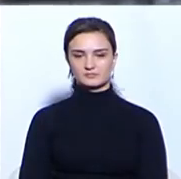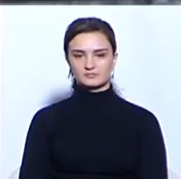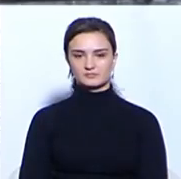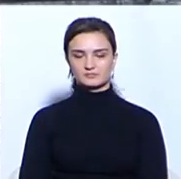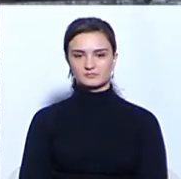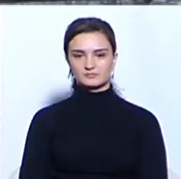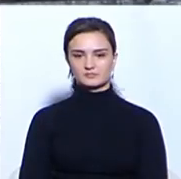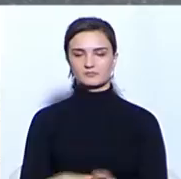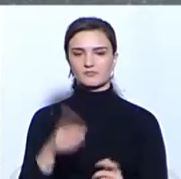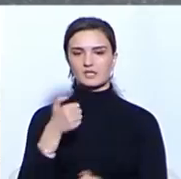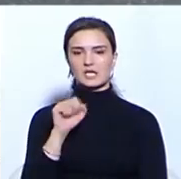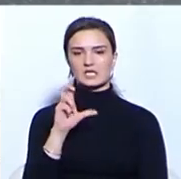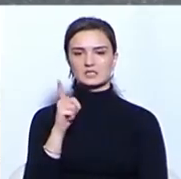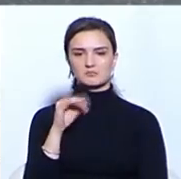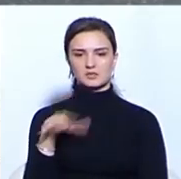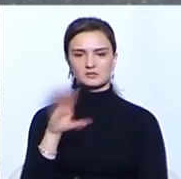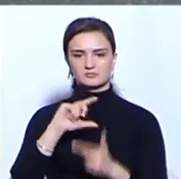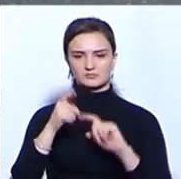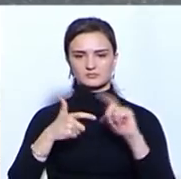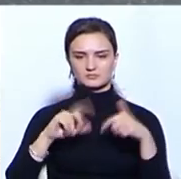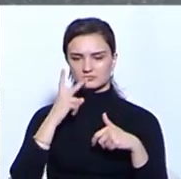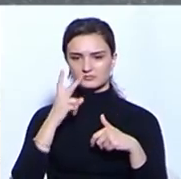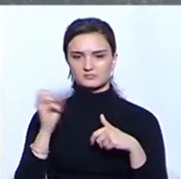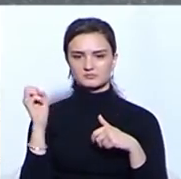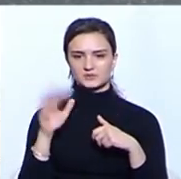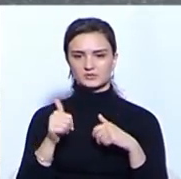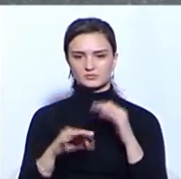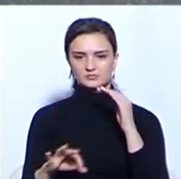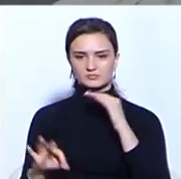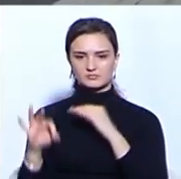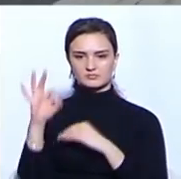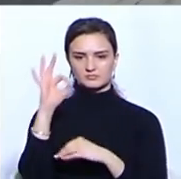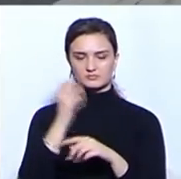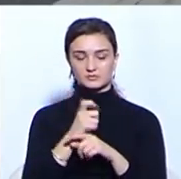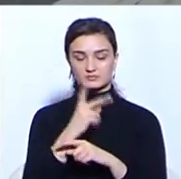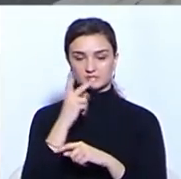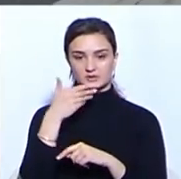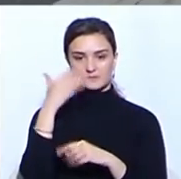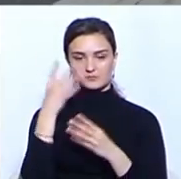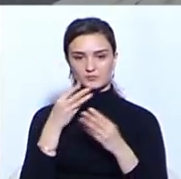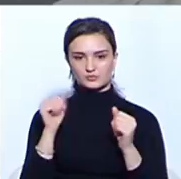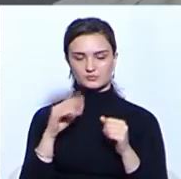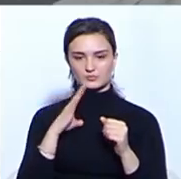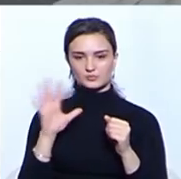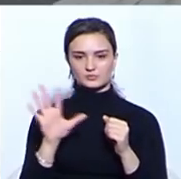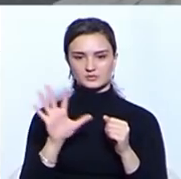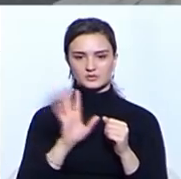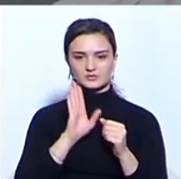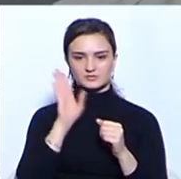დილა ასვიქში არის ულამაზესი როგორ ამოდის მზე ეს არის ულამაზესი ზაფხულში შეიძლება იყოს 5